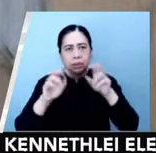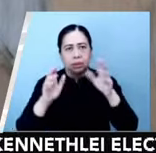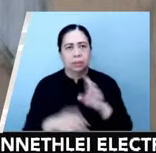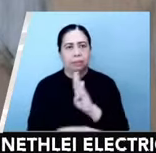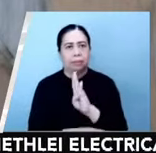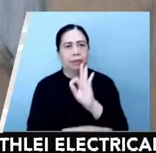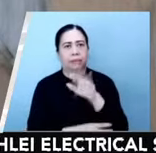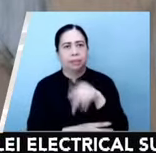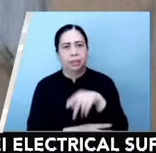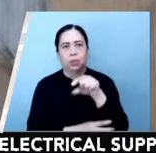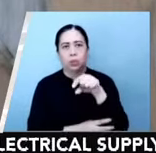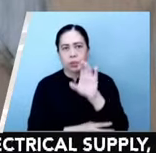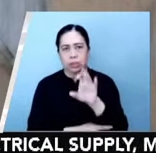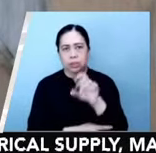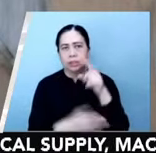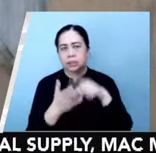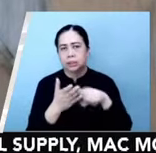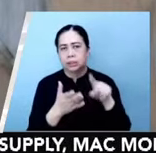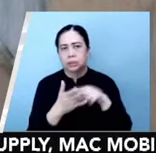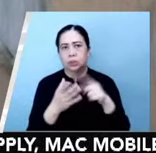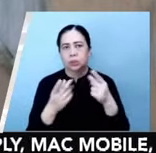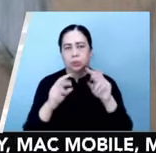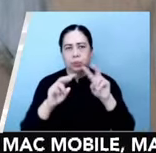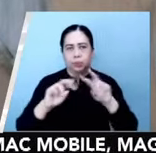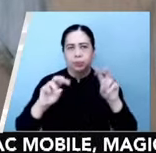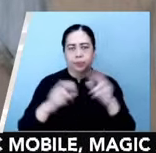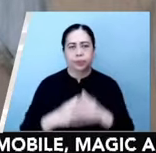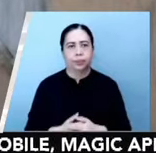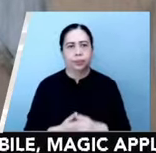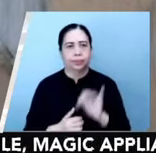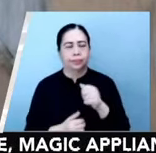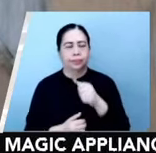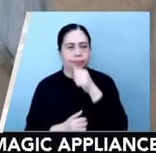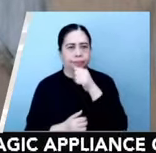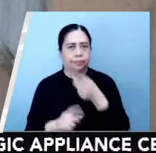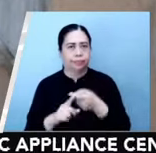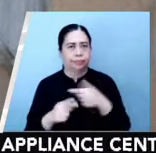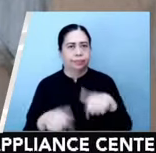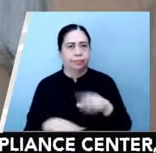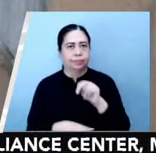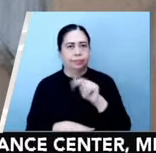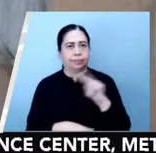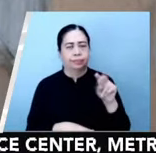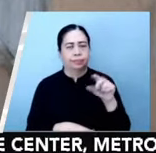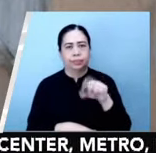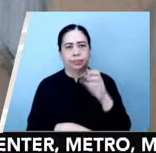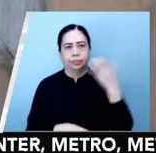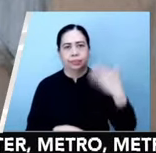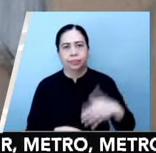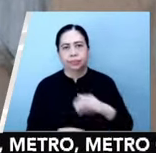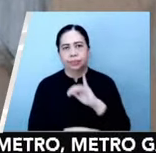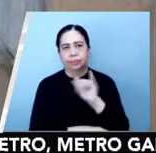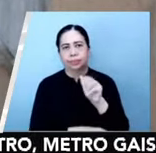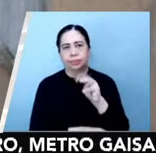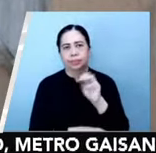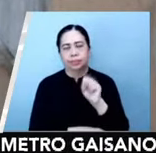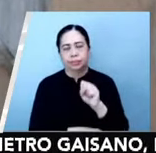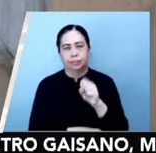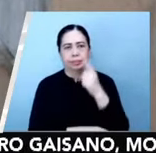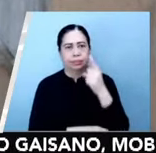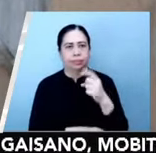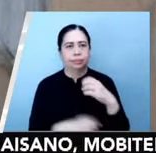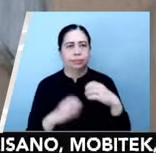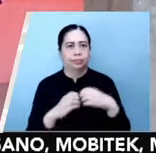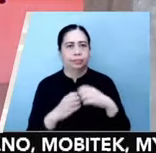nagpapatuloy yung sinasagwa nilang investigasyon. Yan ang unang balita mula rito sa Novaliches, Quezon City. Ako po si James Agustin para sa GMA Integrated News.